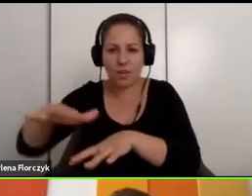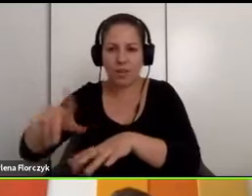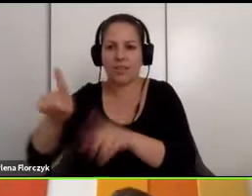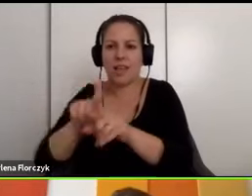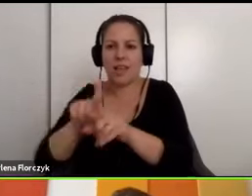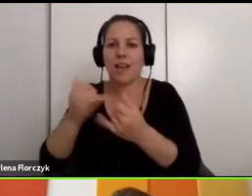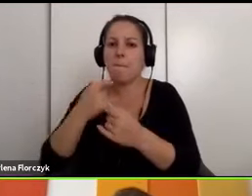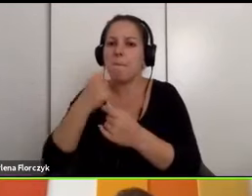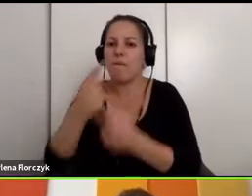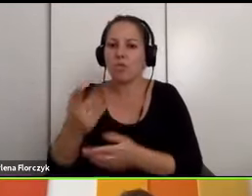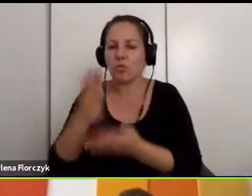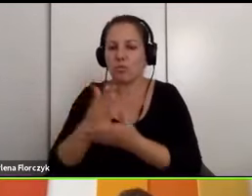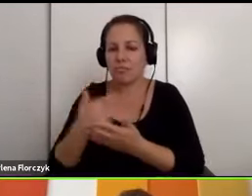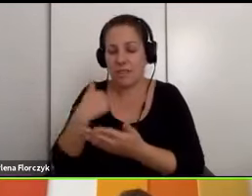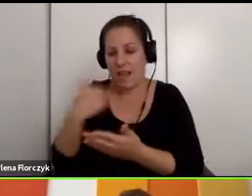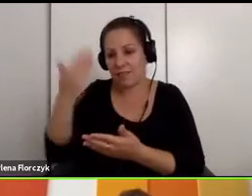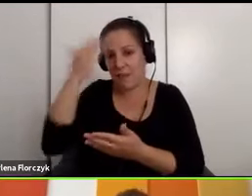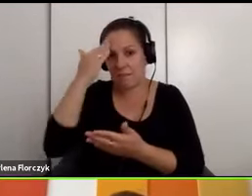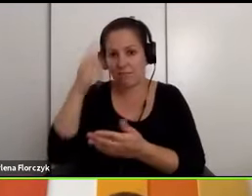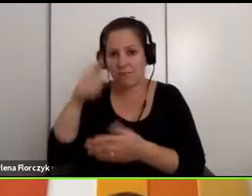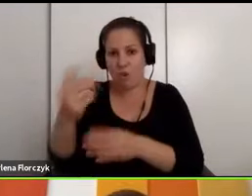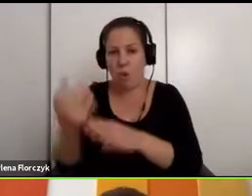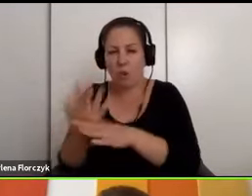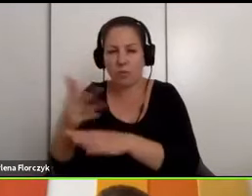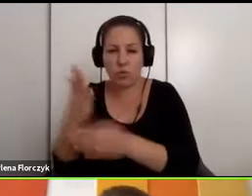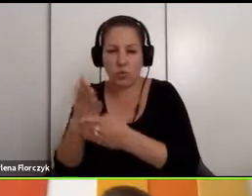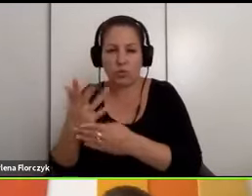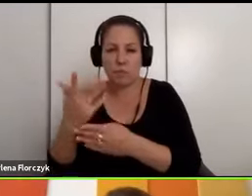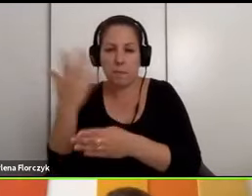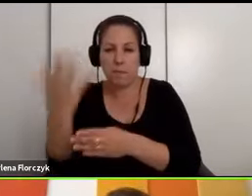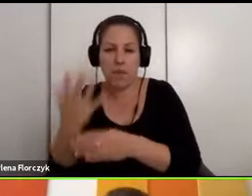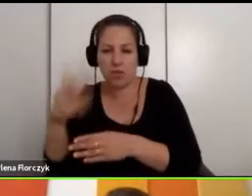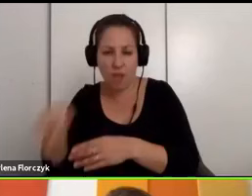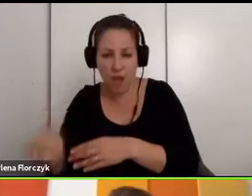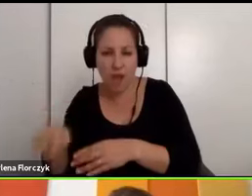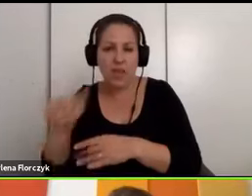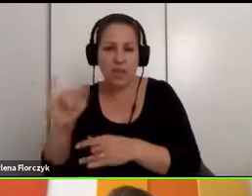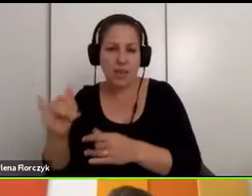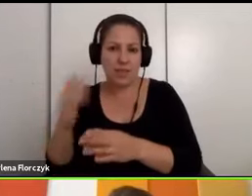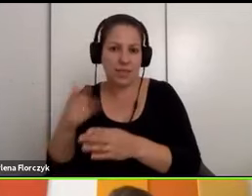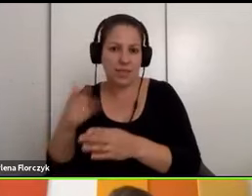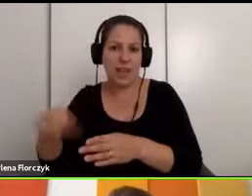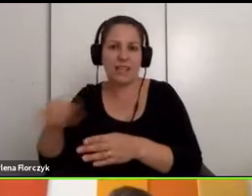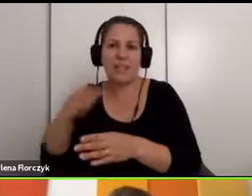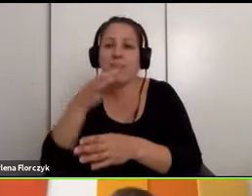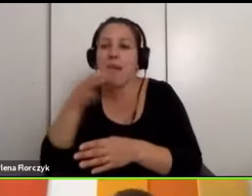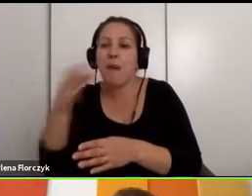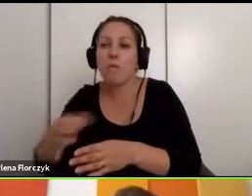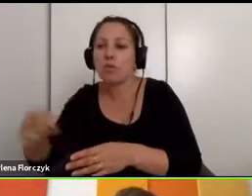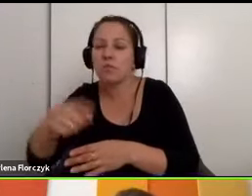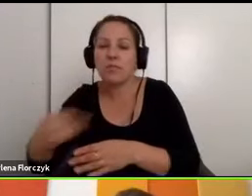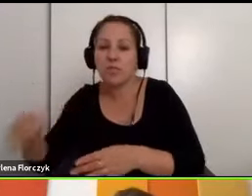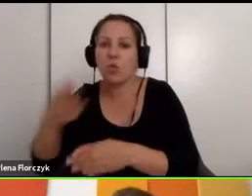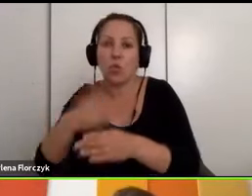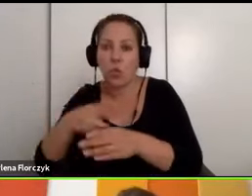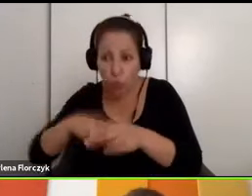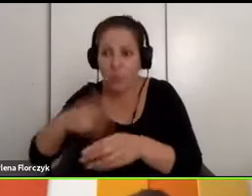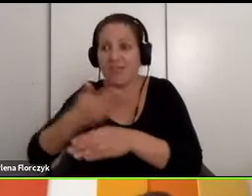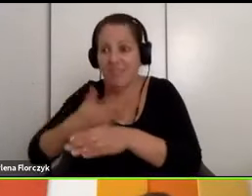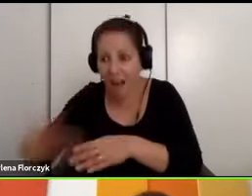powiedziałem, ja się znam z ogniskowiczami, pracuję to 5 lat i tyle się znam z najmłodszymi ogniskowiczami, którzy nadal działają